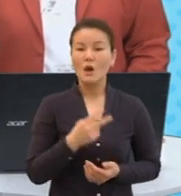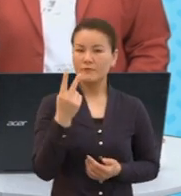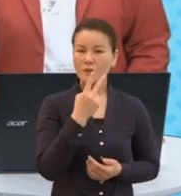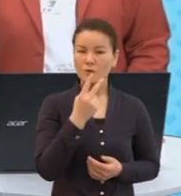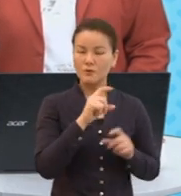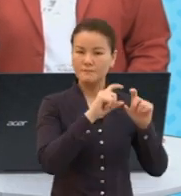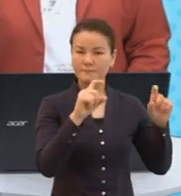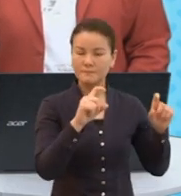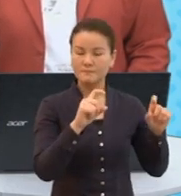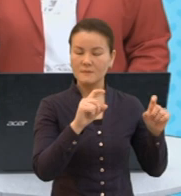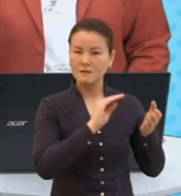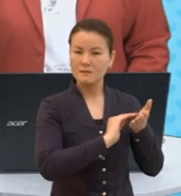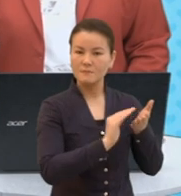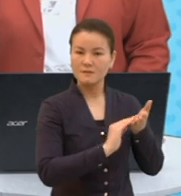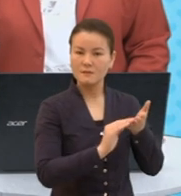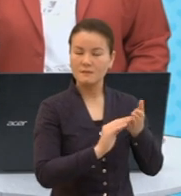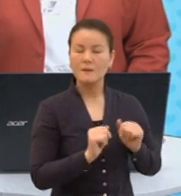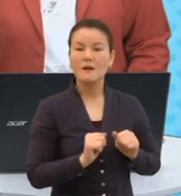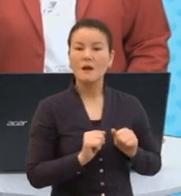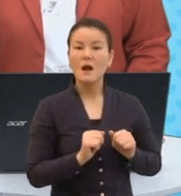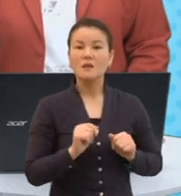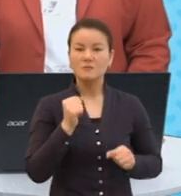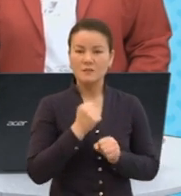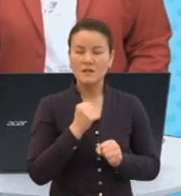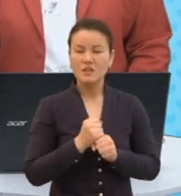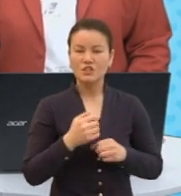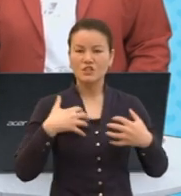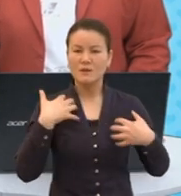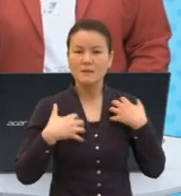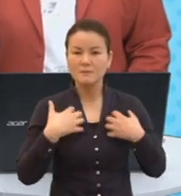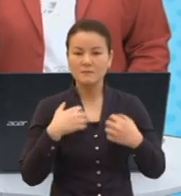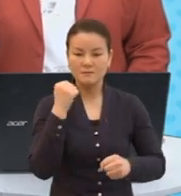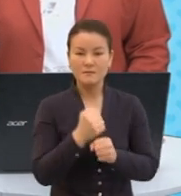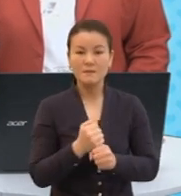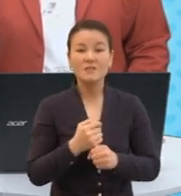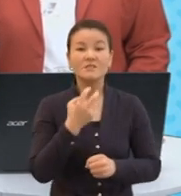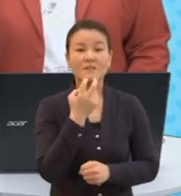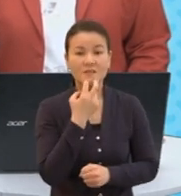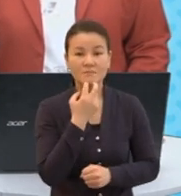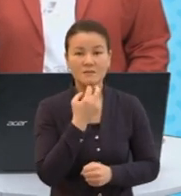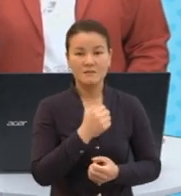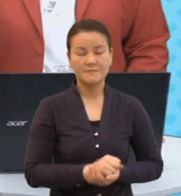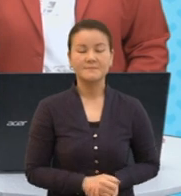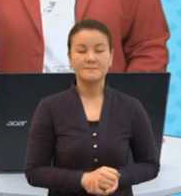Второй должны были записать пословицу «Делаешь наспех, сделаешь насмех».